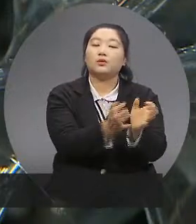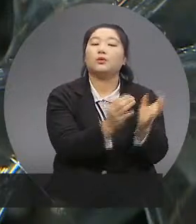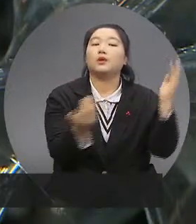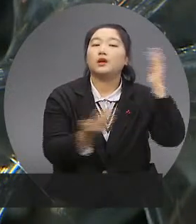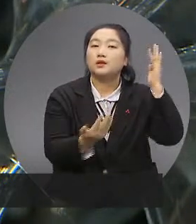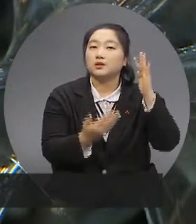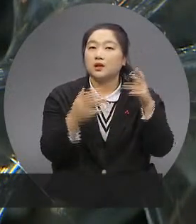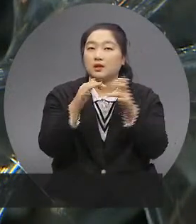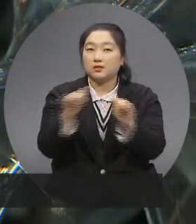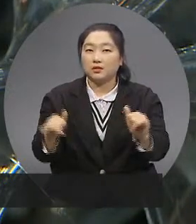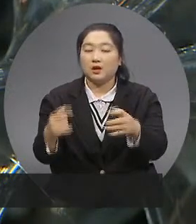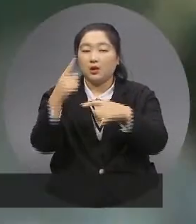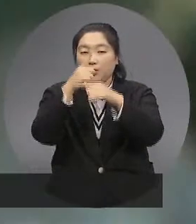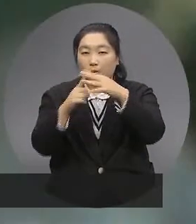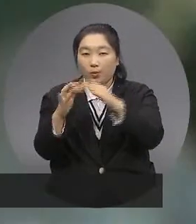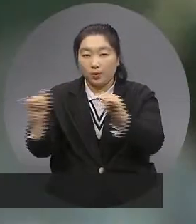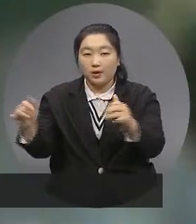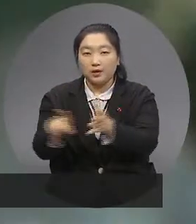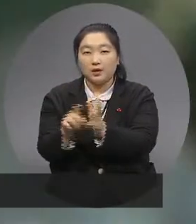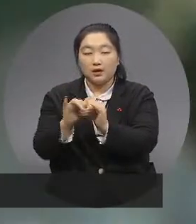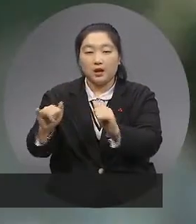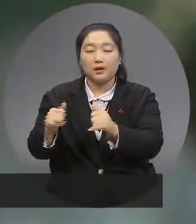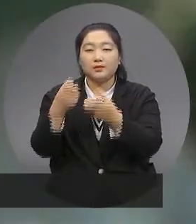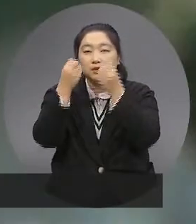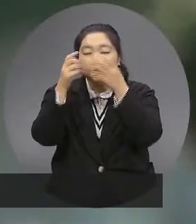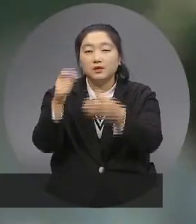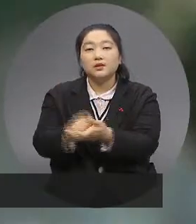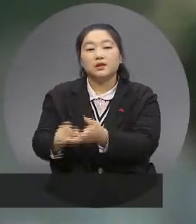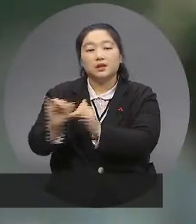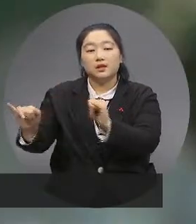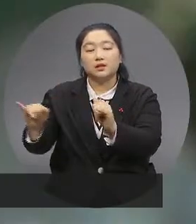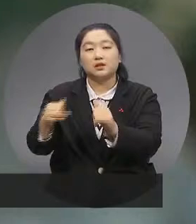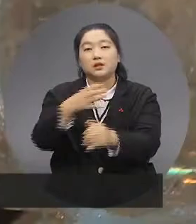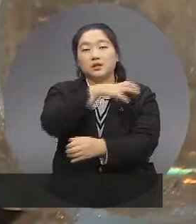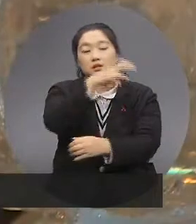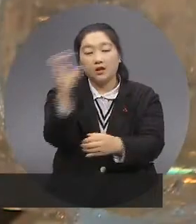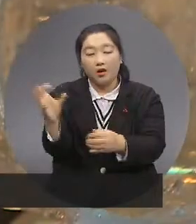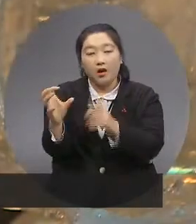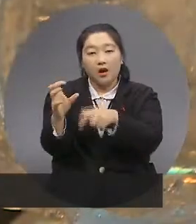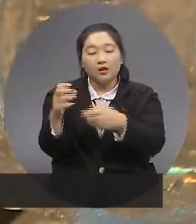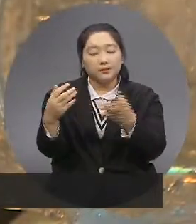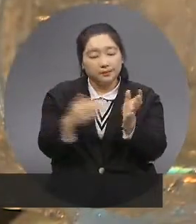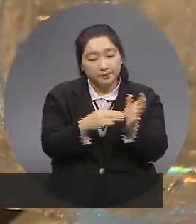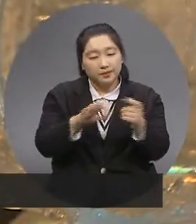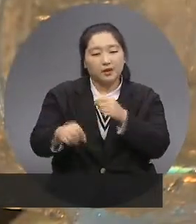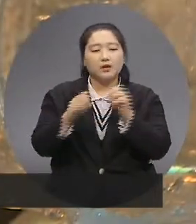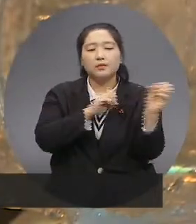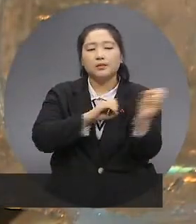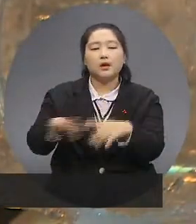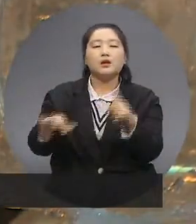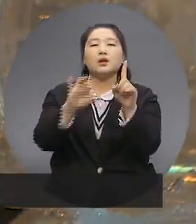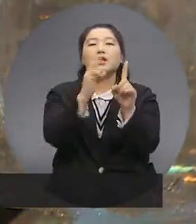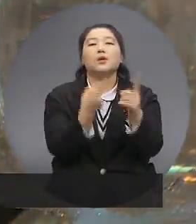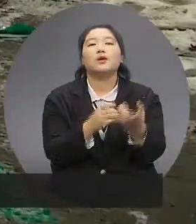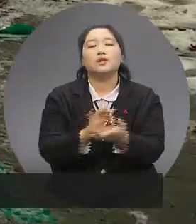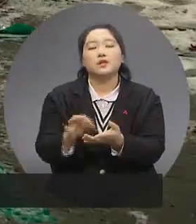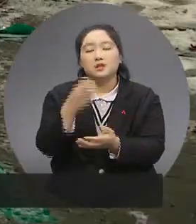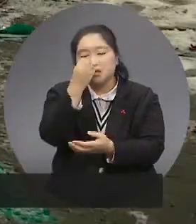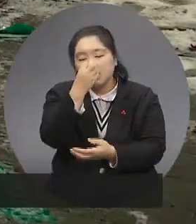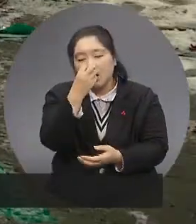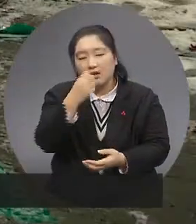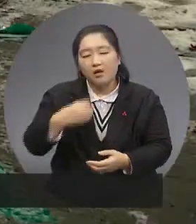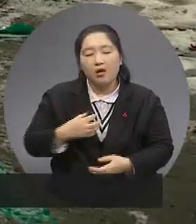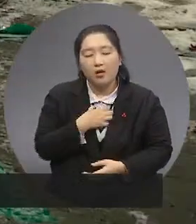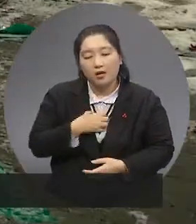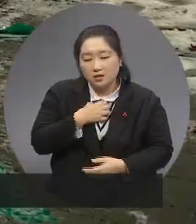주민과 교회 신도, 신진 작가들이 성탄절 시즌이 지나고 한껏 버려질 일회성 쓰레기들을 걱정하며 한